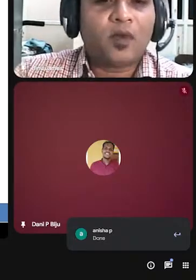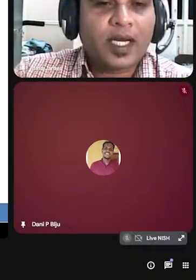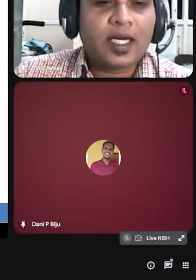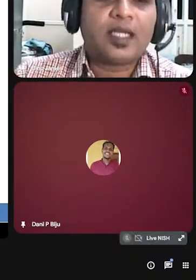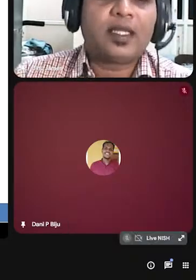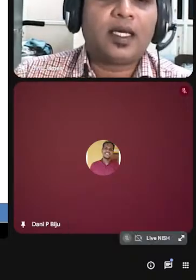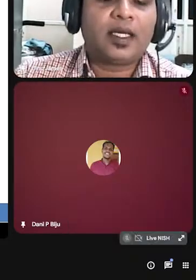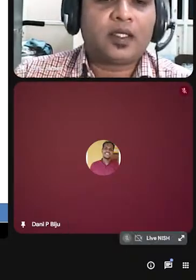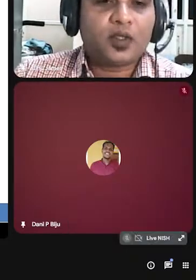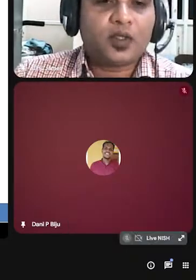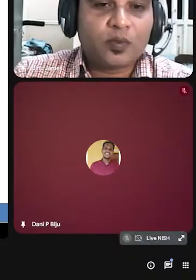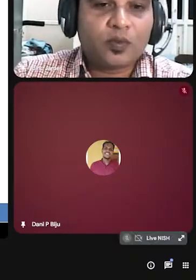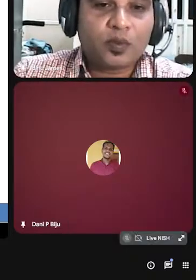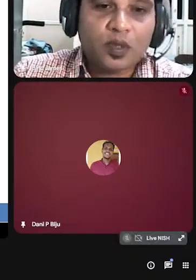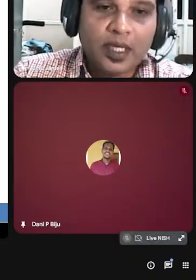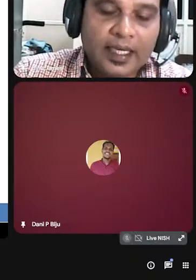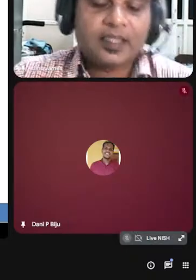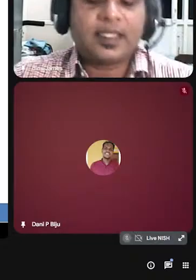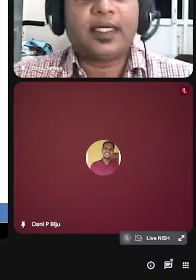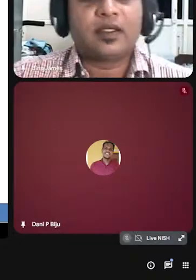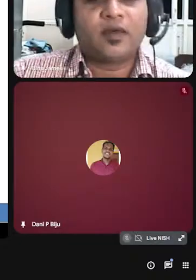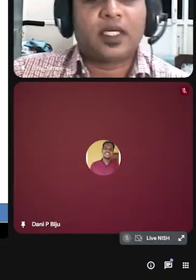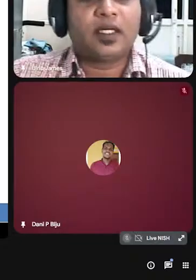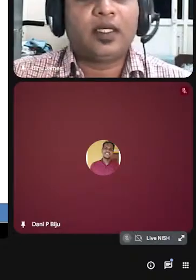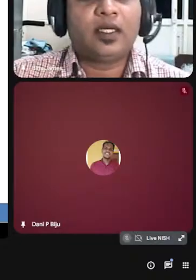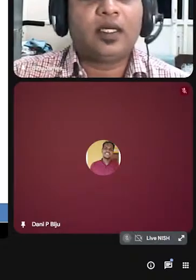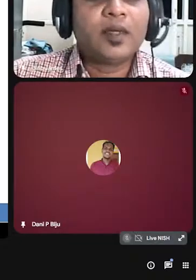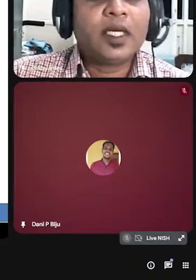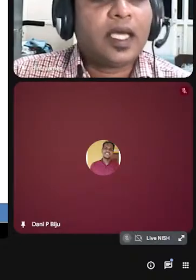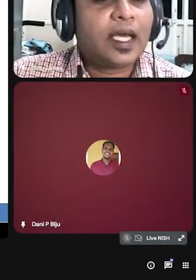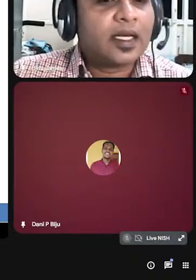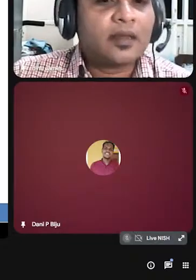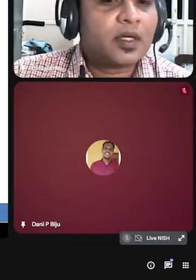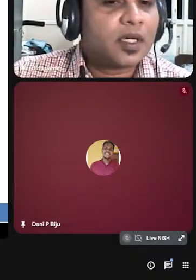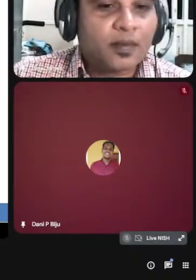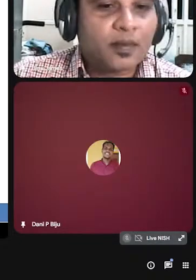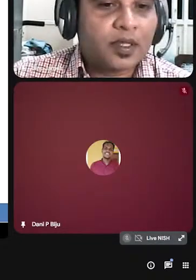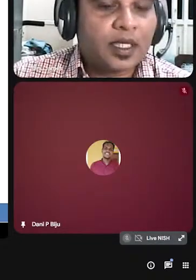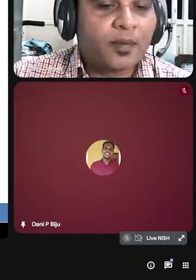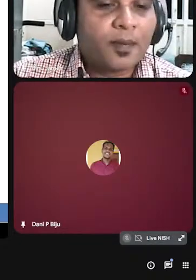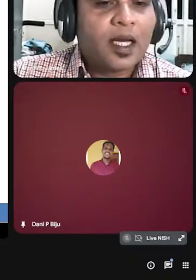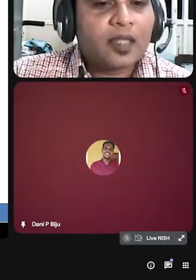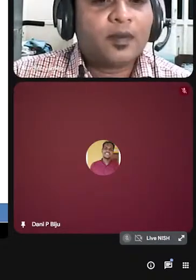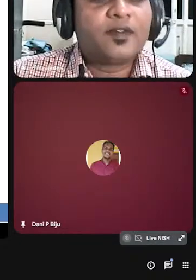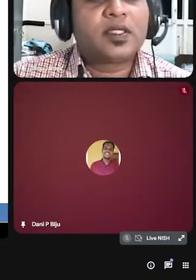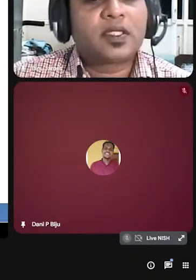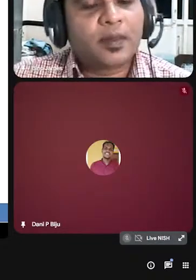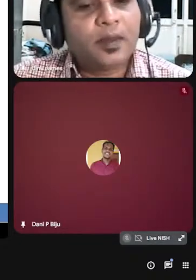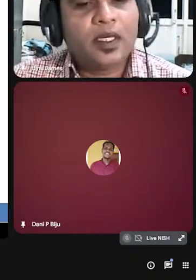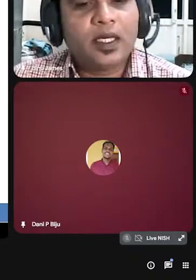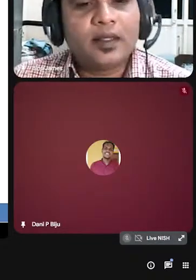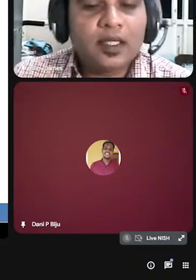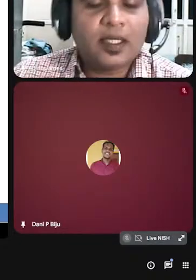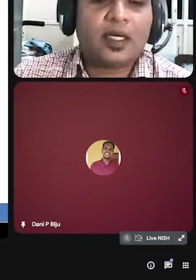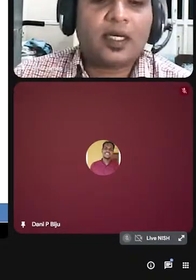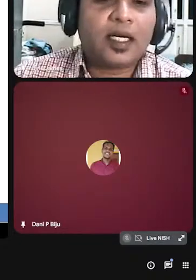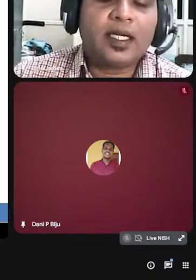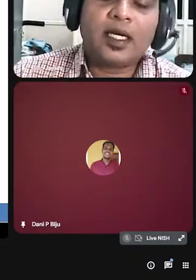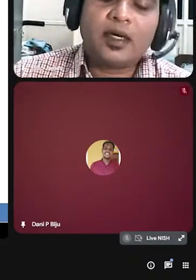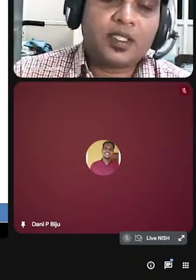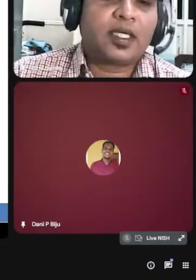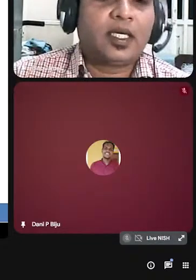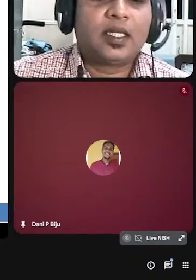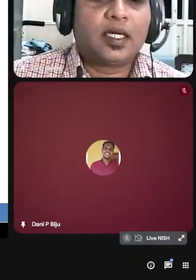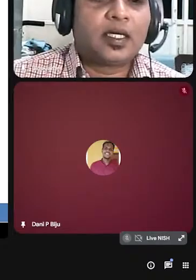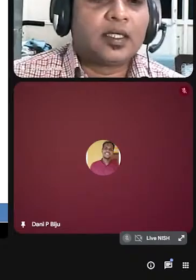മാക്സിമം വരാതെ ഏറ്റവും ലേറ്റ് ആയിട്ട് വരുന്ന രീതിയിൽ എങ്ങനെ നമുക്ക് ക്രമപ്പെടുത്താം. അതുപോലെ ഫിസിയോതെറാപ്പി എന്തിനാണ്,